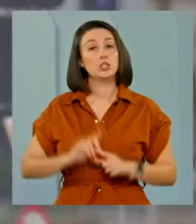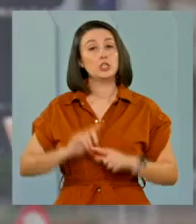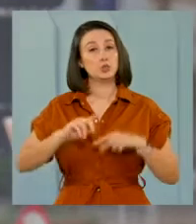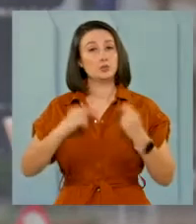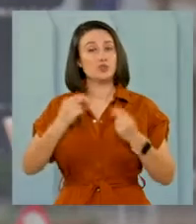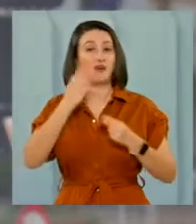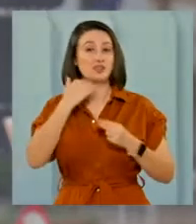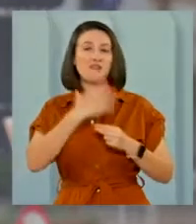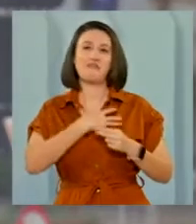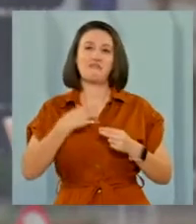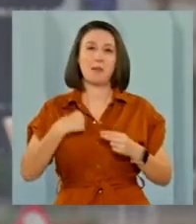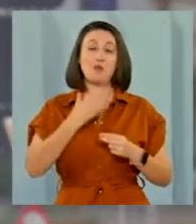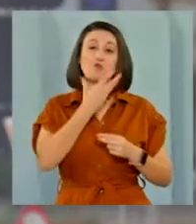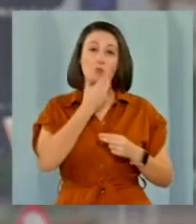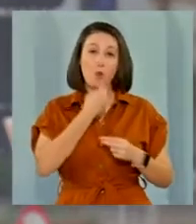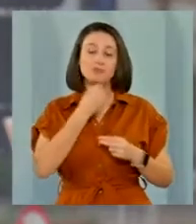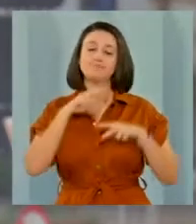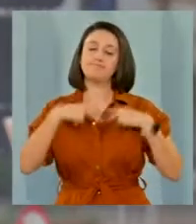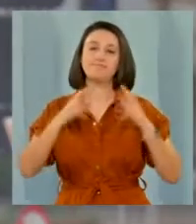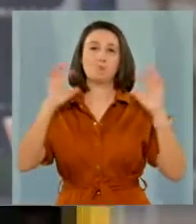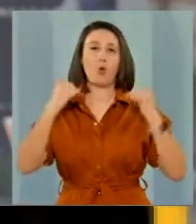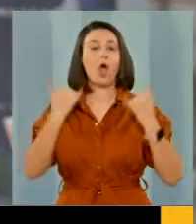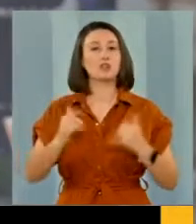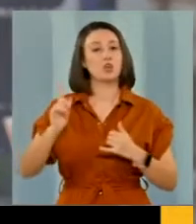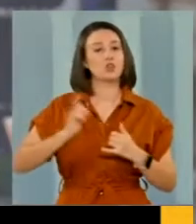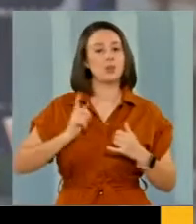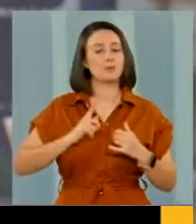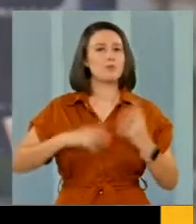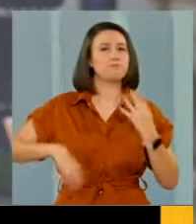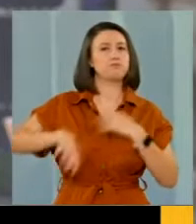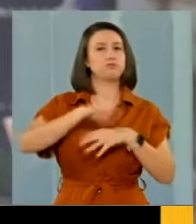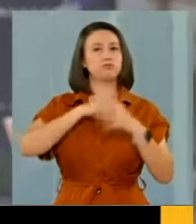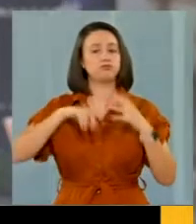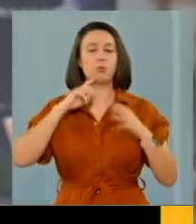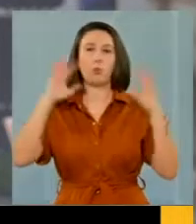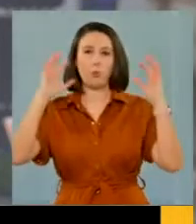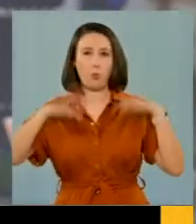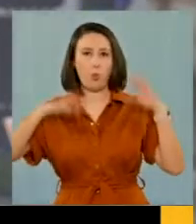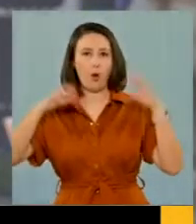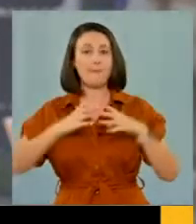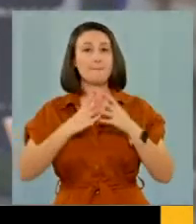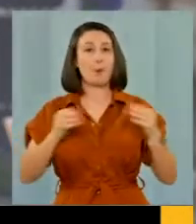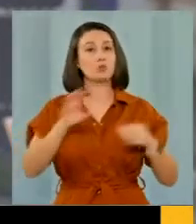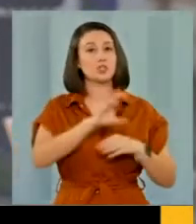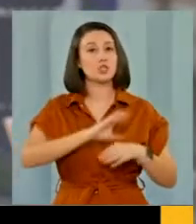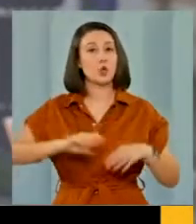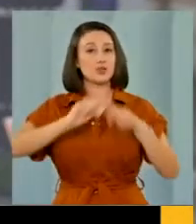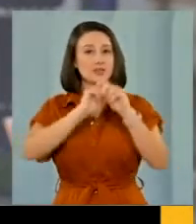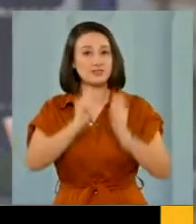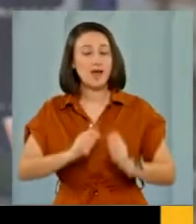câteva zile cu vreme frumoasă, revin ploile. Astăzi sunt așteptate furtuni cu descărcări electrice în mai multe zone ale